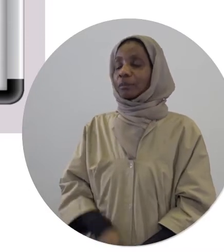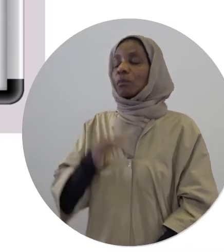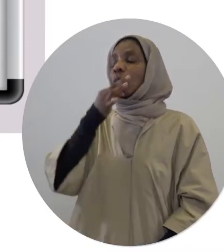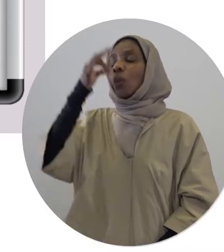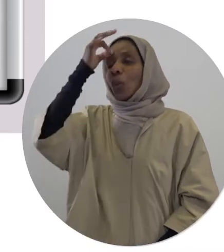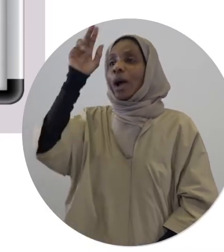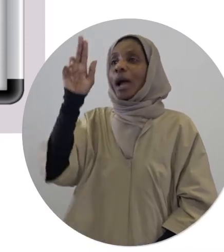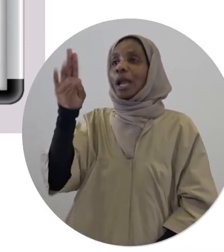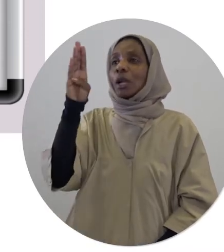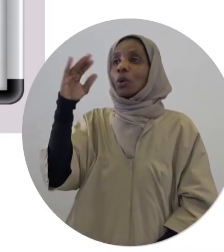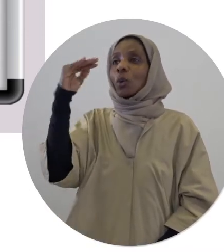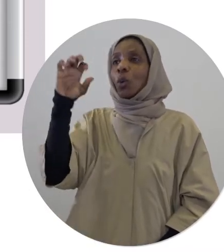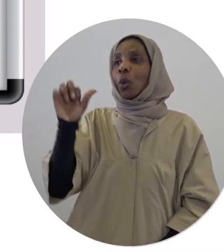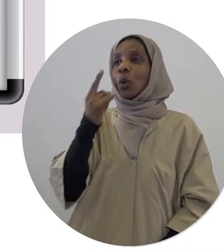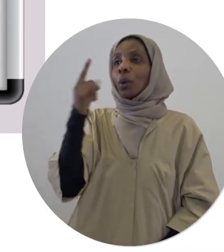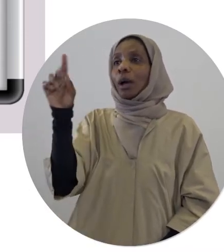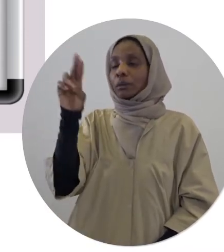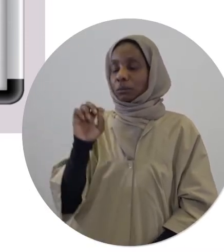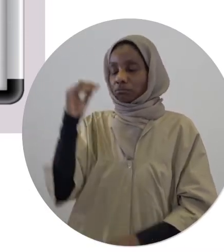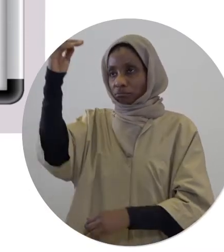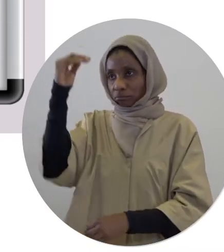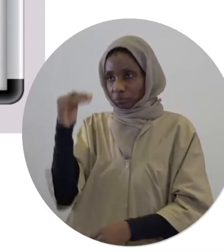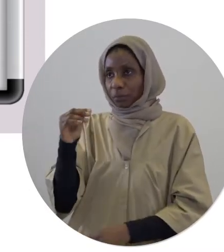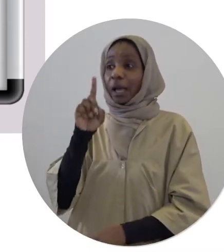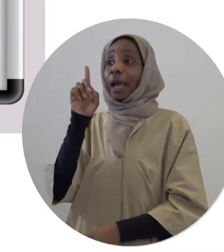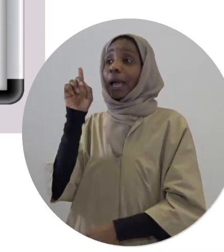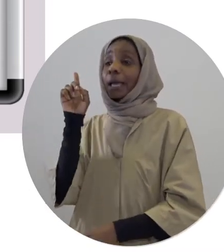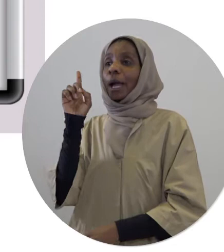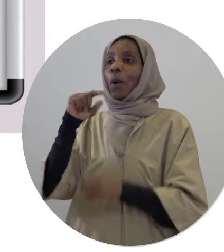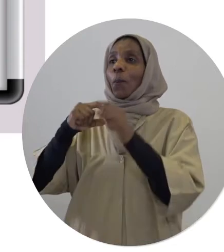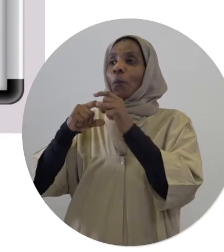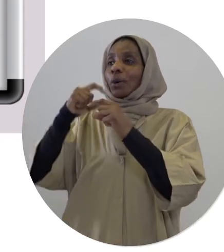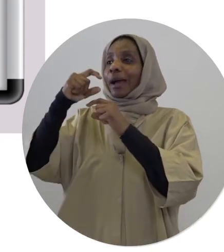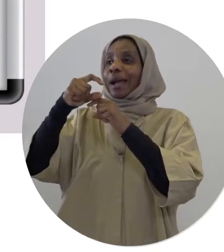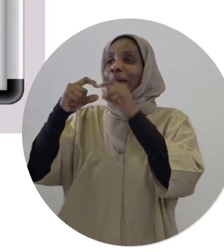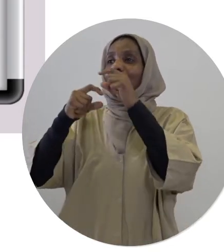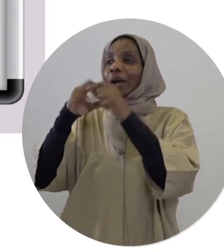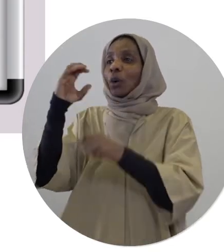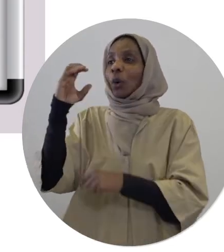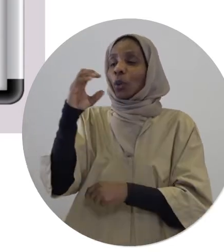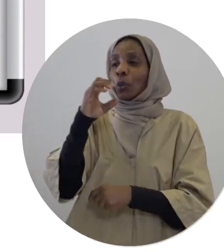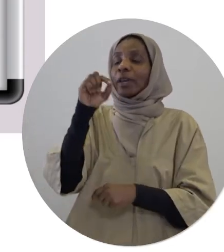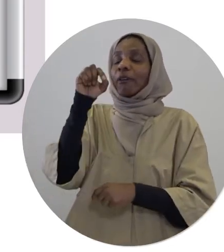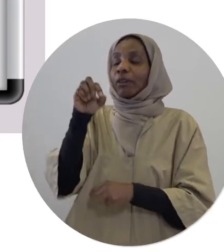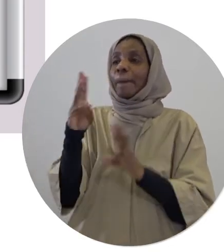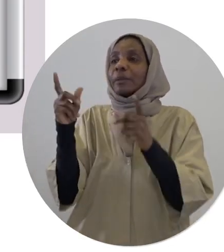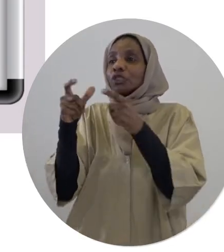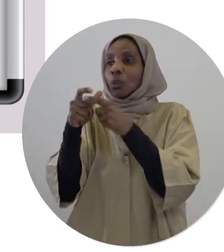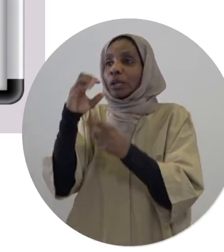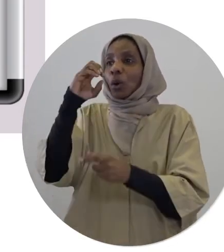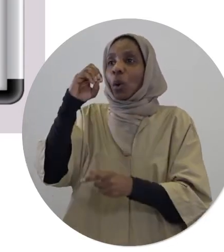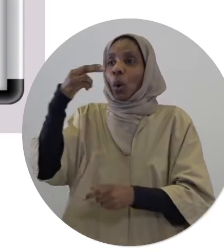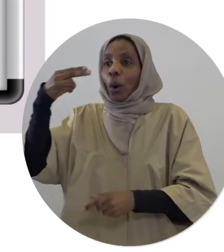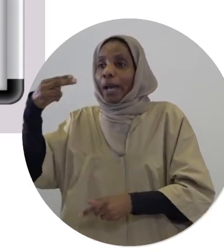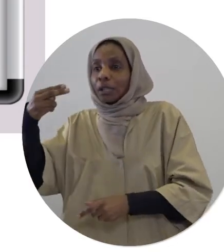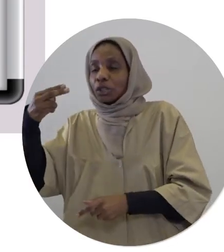ما هي الكحولات؟ الكحولات هي مركبات عضوية تحتوي على مجموعة هيدروكسيل أو أكثر،